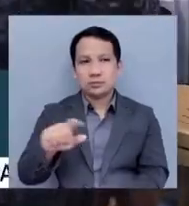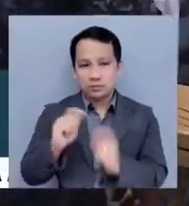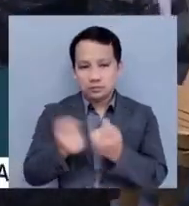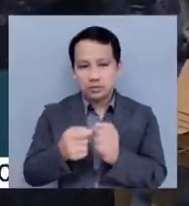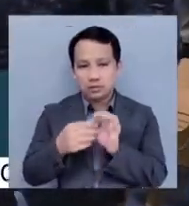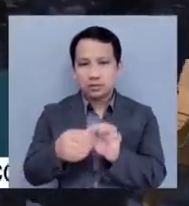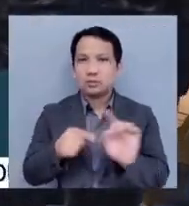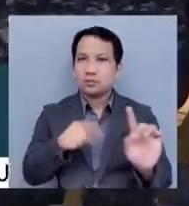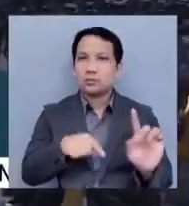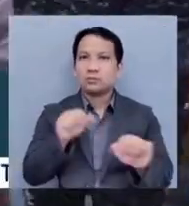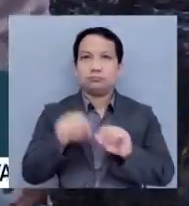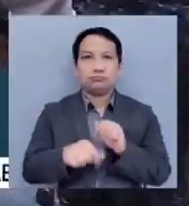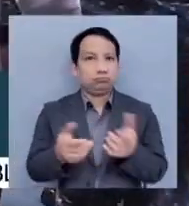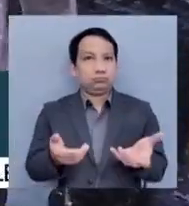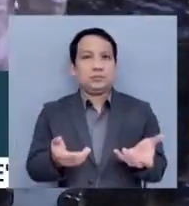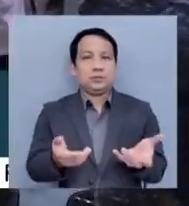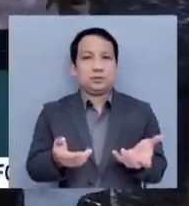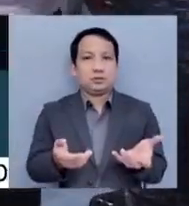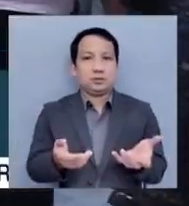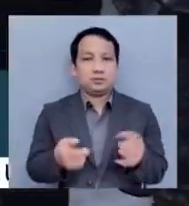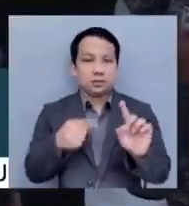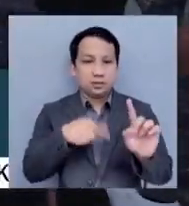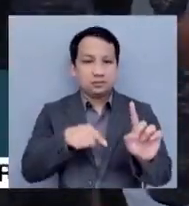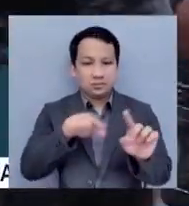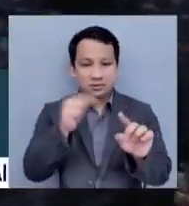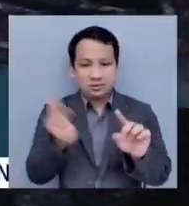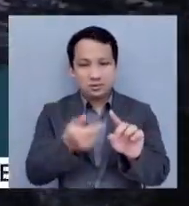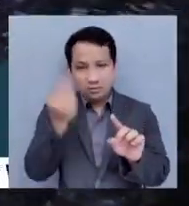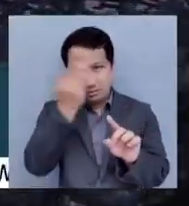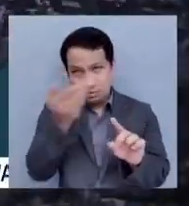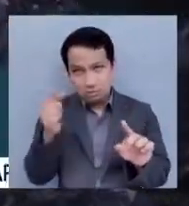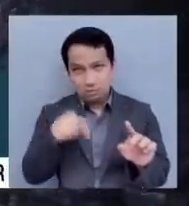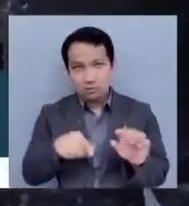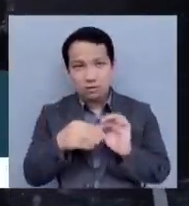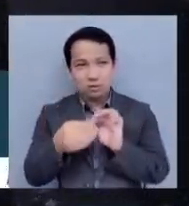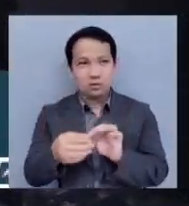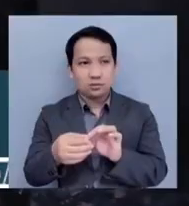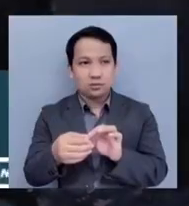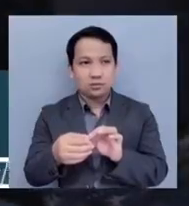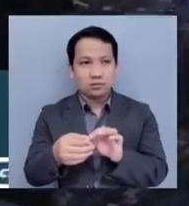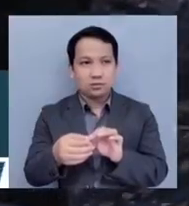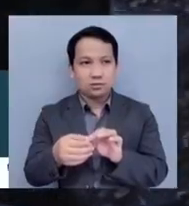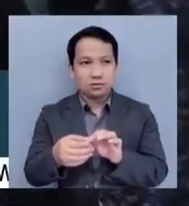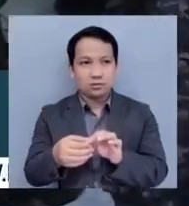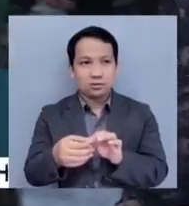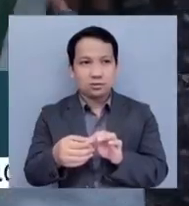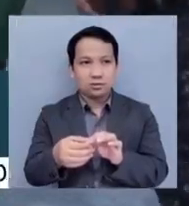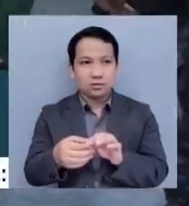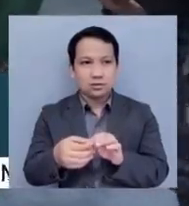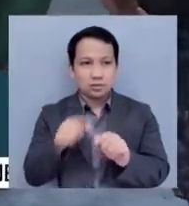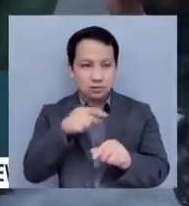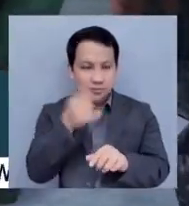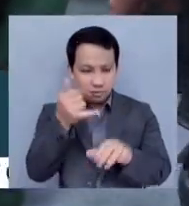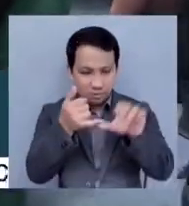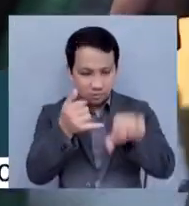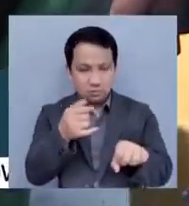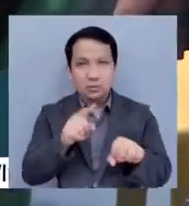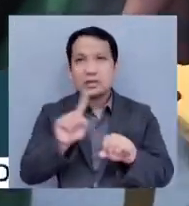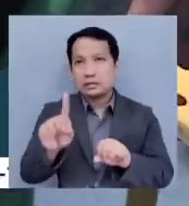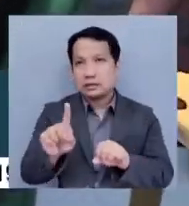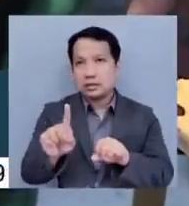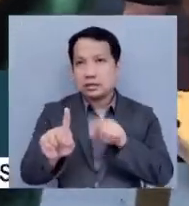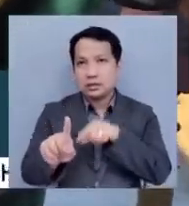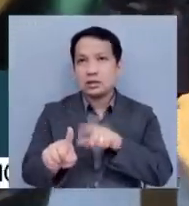So, isa lang naman yung kwan sa CCTV eh. Doon si